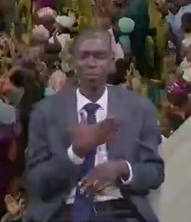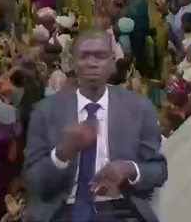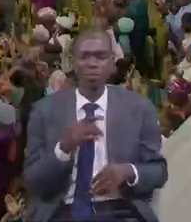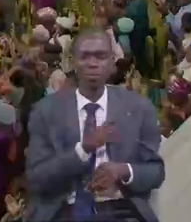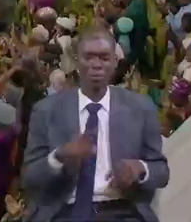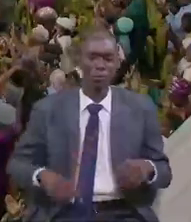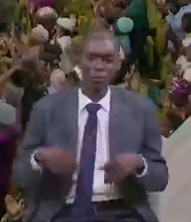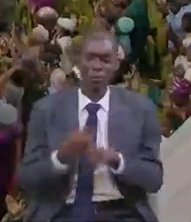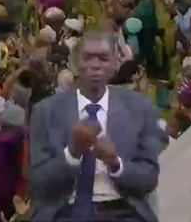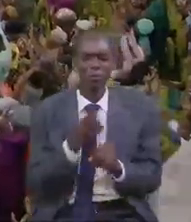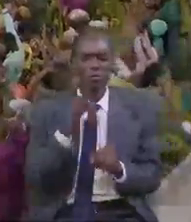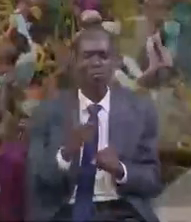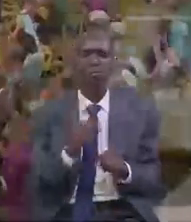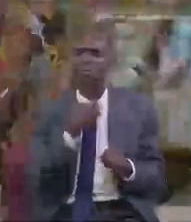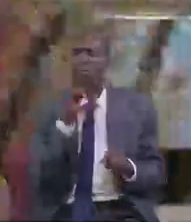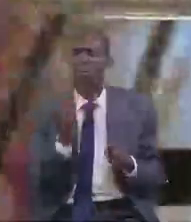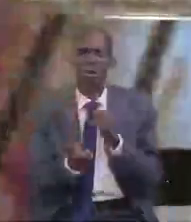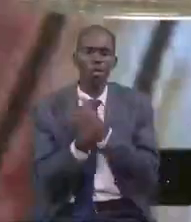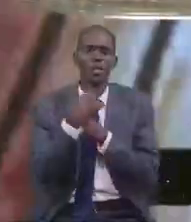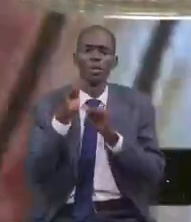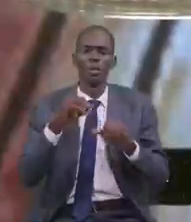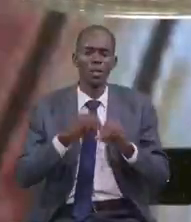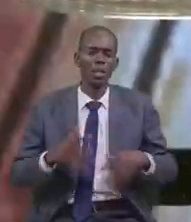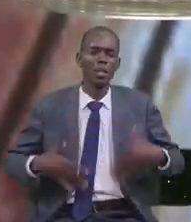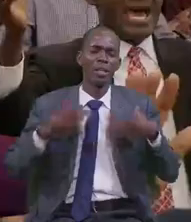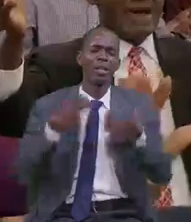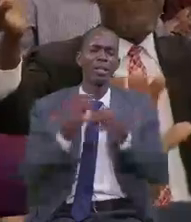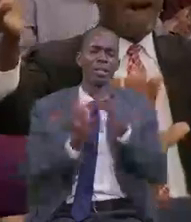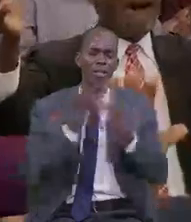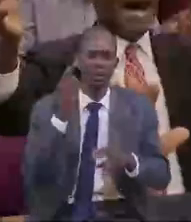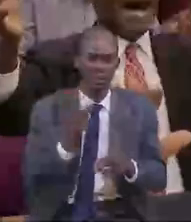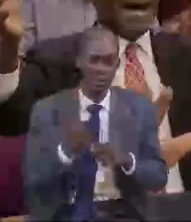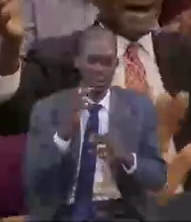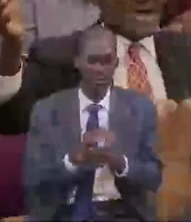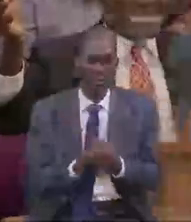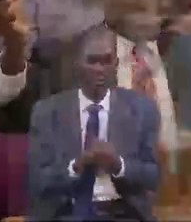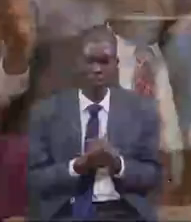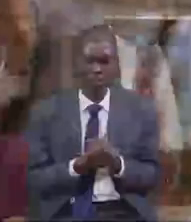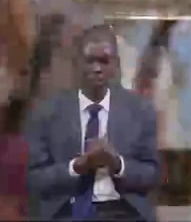Que le Seigneur vous rende invincible dans la vie.